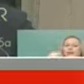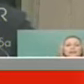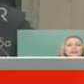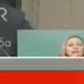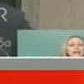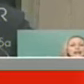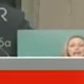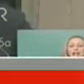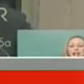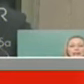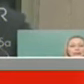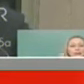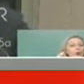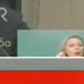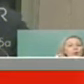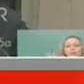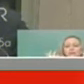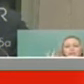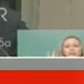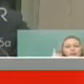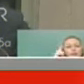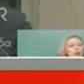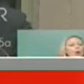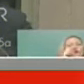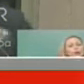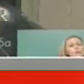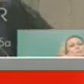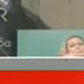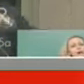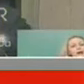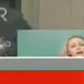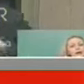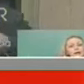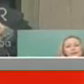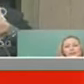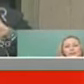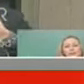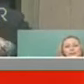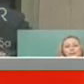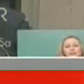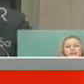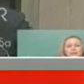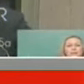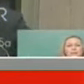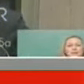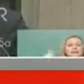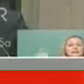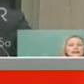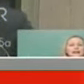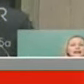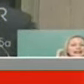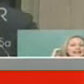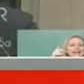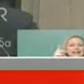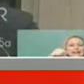λίγο σοβαροί. Δηλαδή θα πούνε οι Σκοπιανοί, αλλάξε το όνομα. Είναι μια υποχώρηση, κύριε Δήμαρχε. Να μην έχετε, να σας πω το